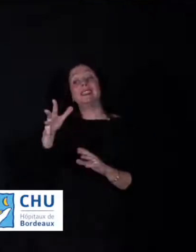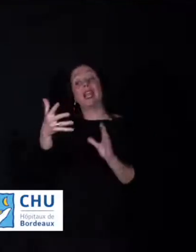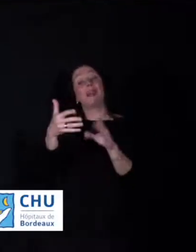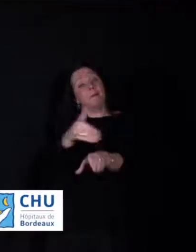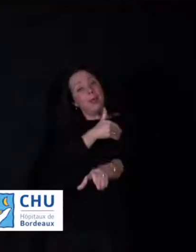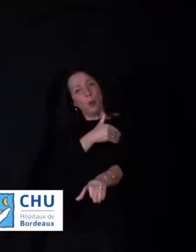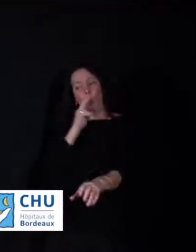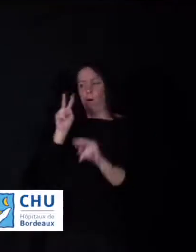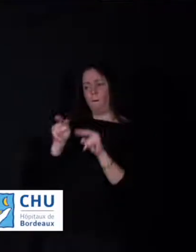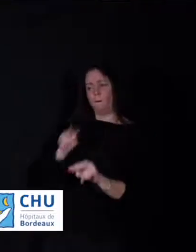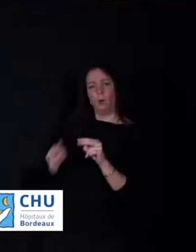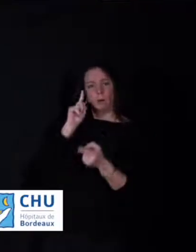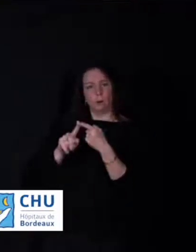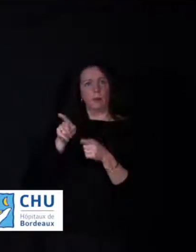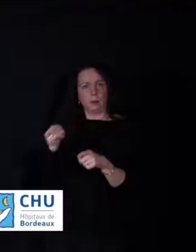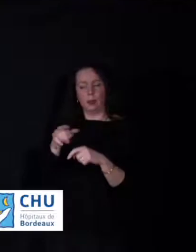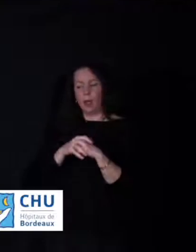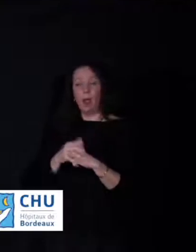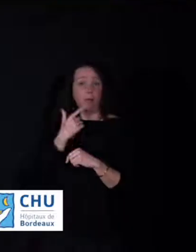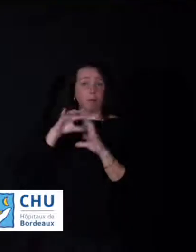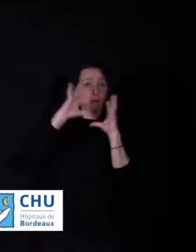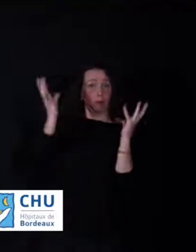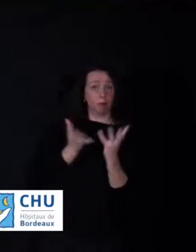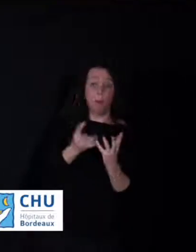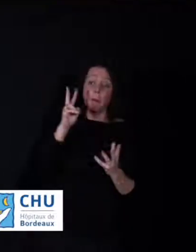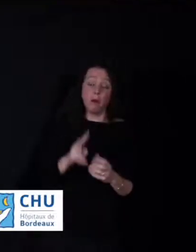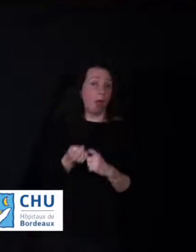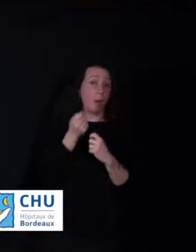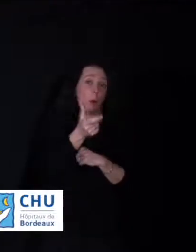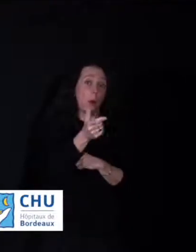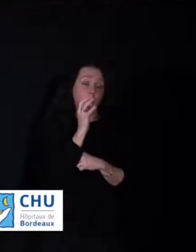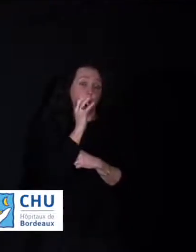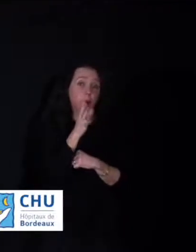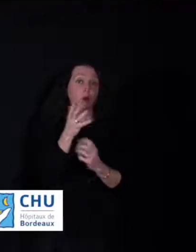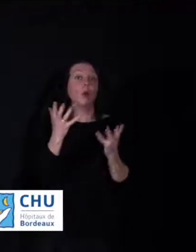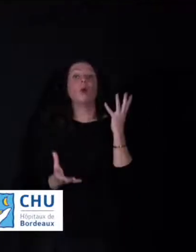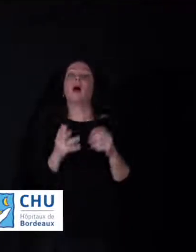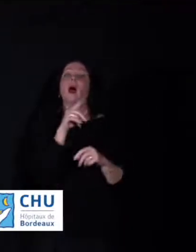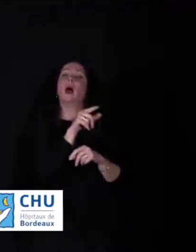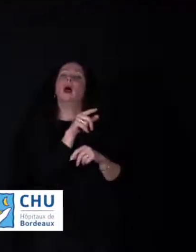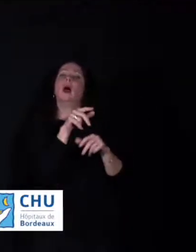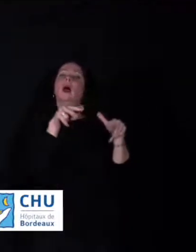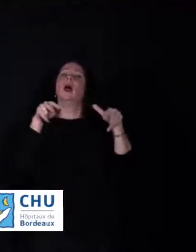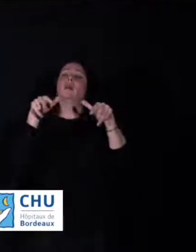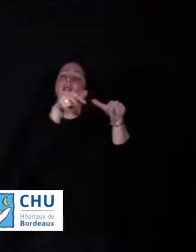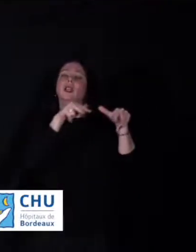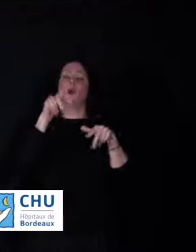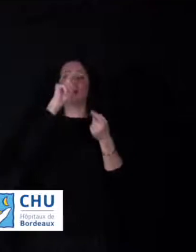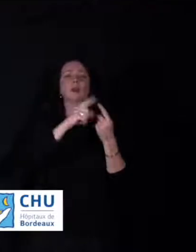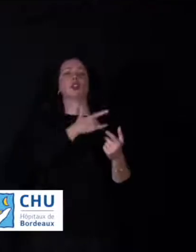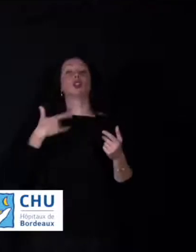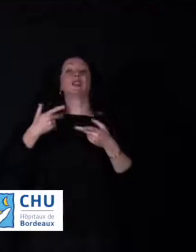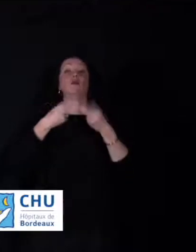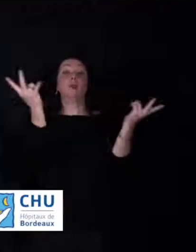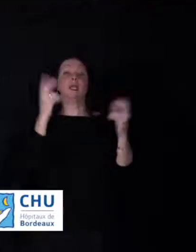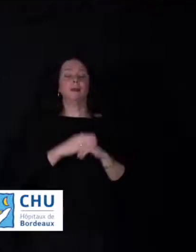anti-vaccins, ça représente quoi? Ben, ça représente finalement peu par rapport aux vidéos de santé publique. Et juste un petit